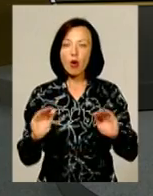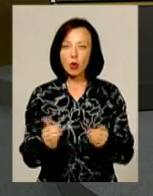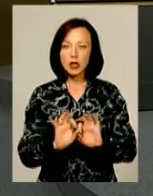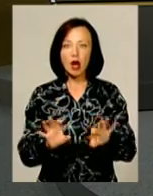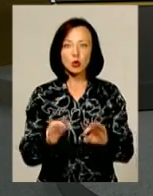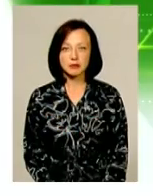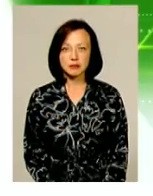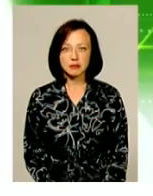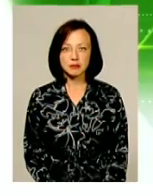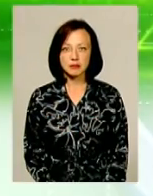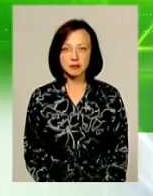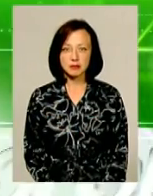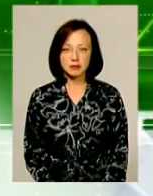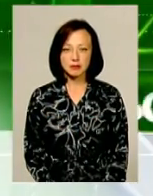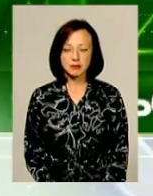анонс випуску.